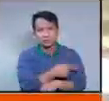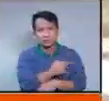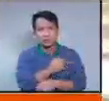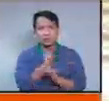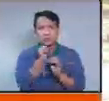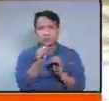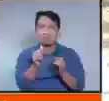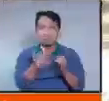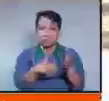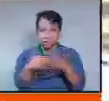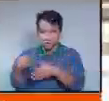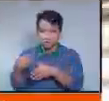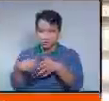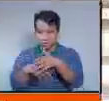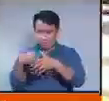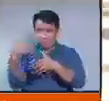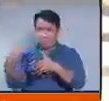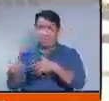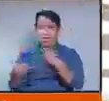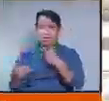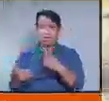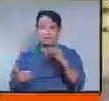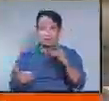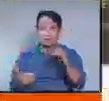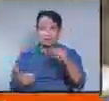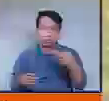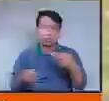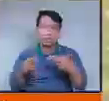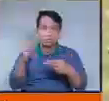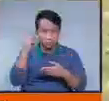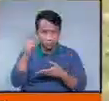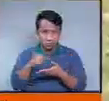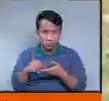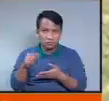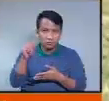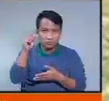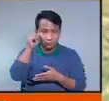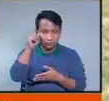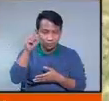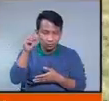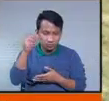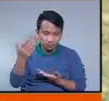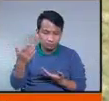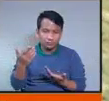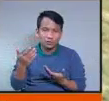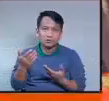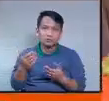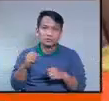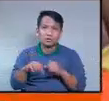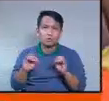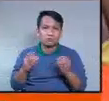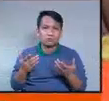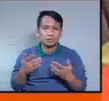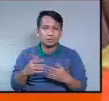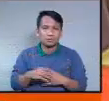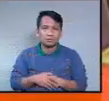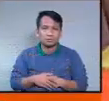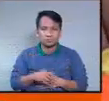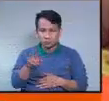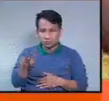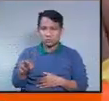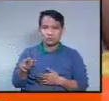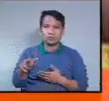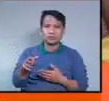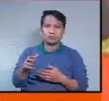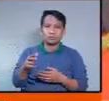pasyente. According naman kay Department of Health, USEC Abdullah Dumama, so far wala pa naman daw silang